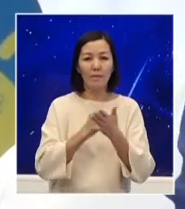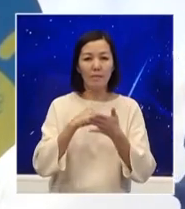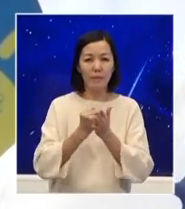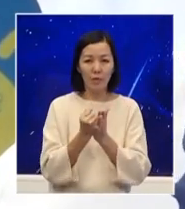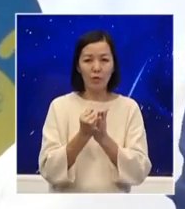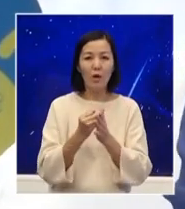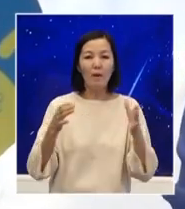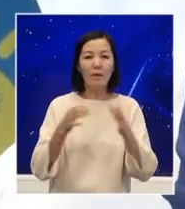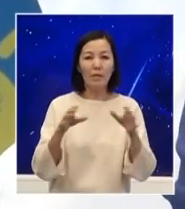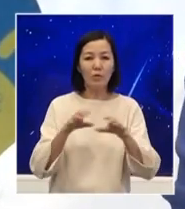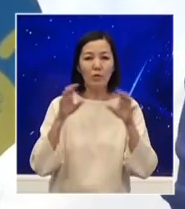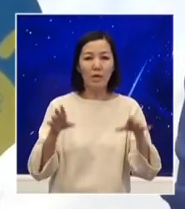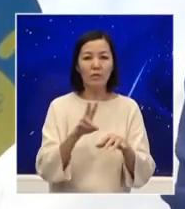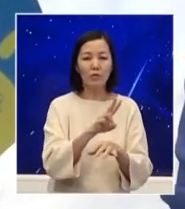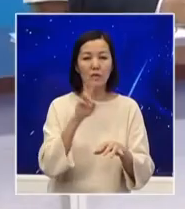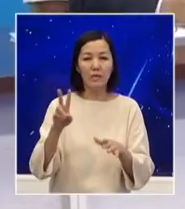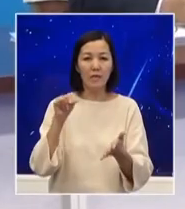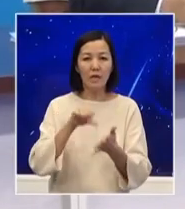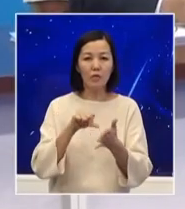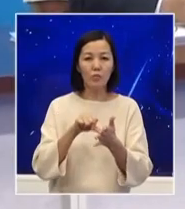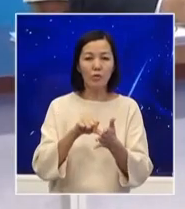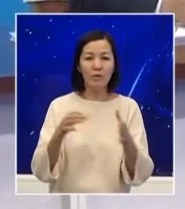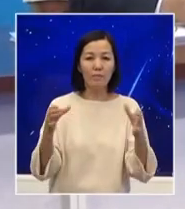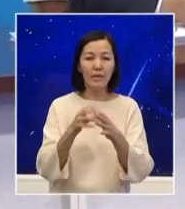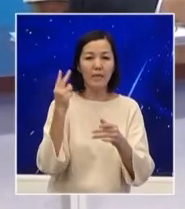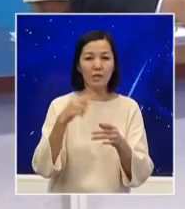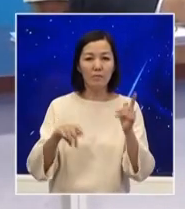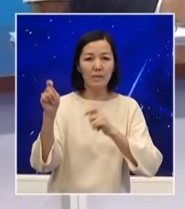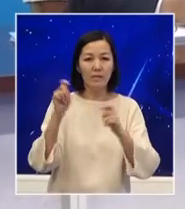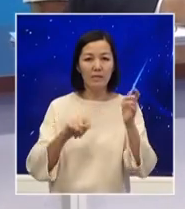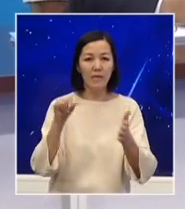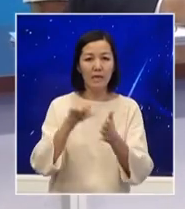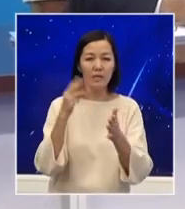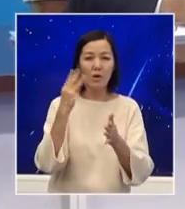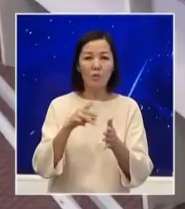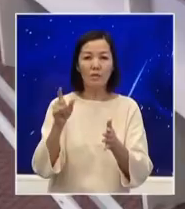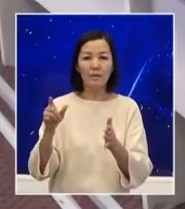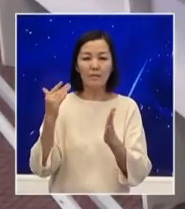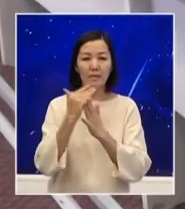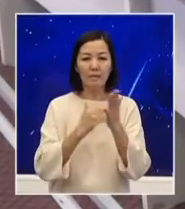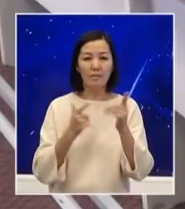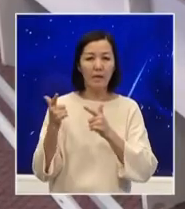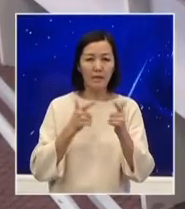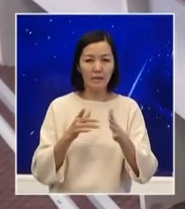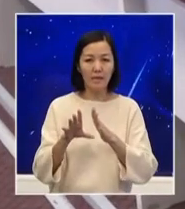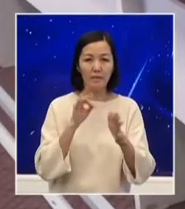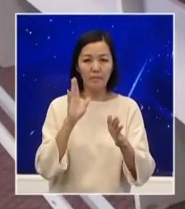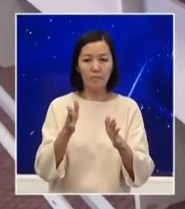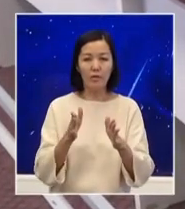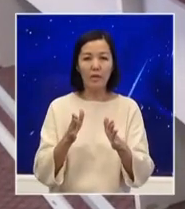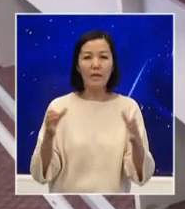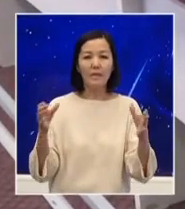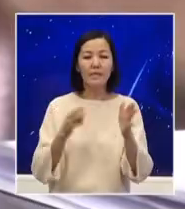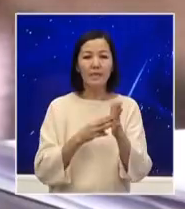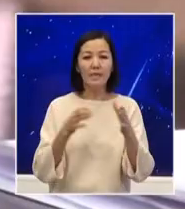бекіту. Сондай-ақ партия төрағасы Нұрсұлтан Назарбаевтың қатысуымен өтетін партияның 20-шы съезіне қатысатын 30 делегаттың тізімі